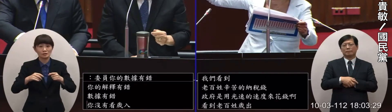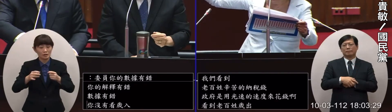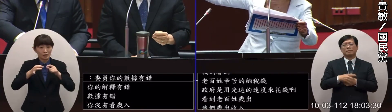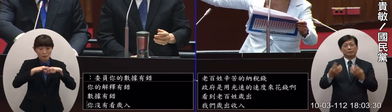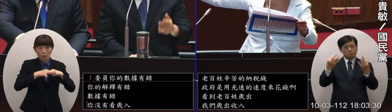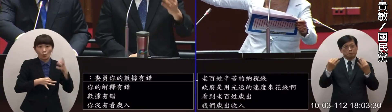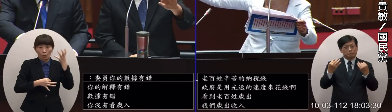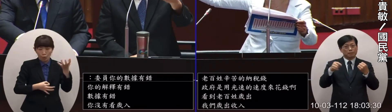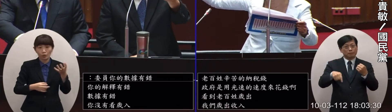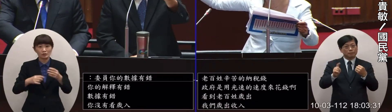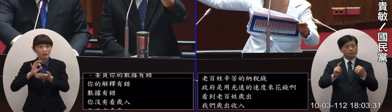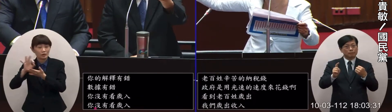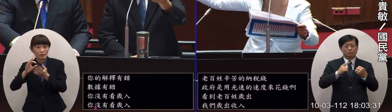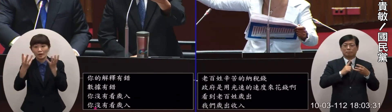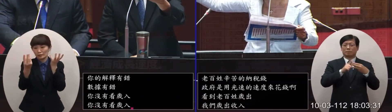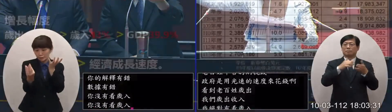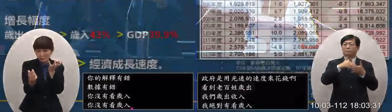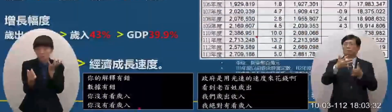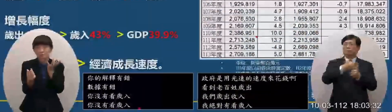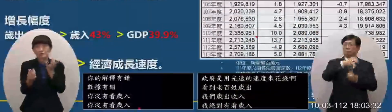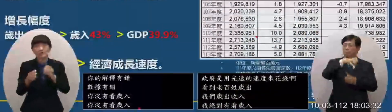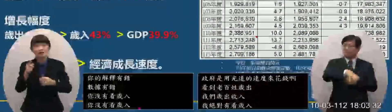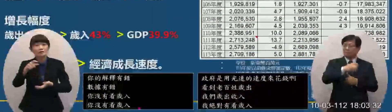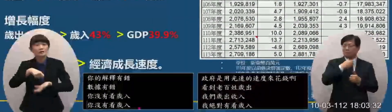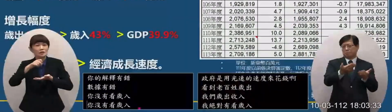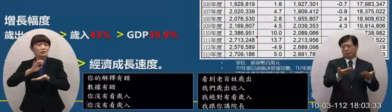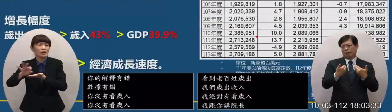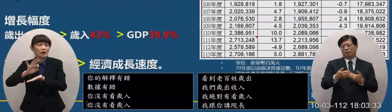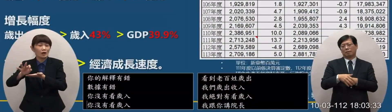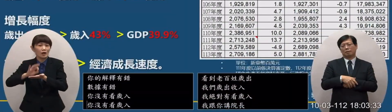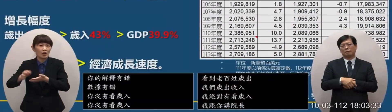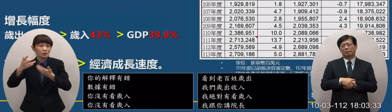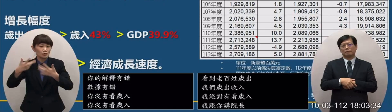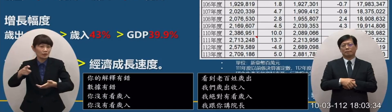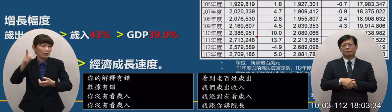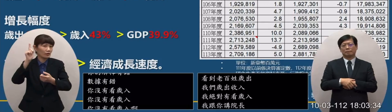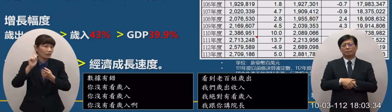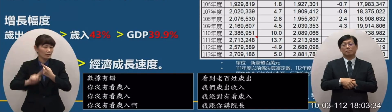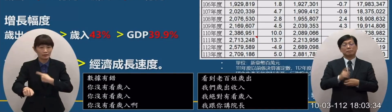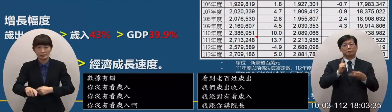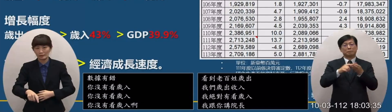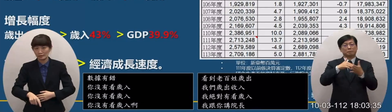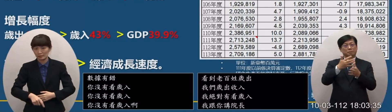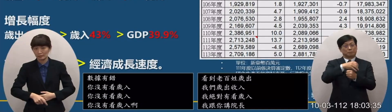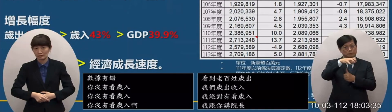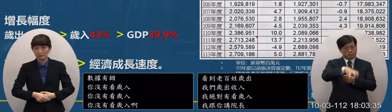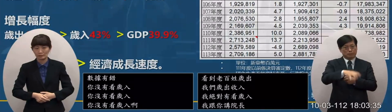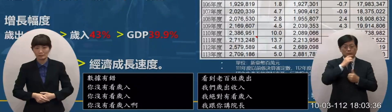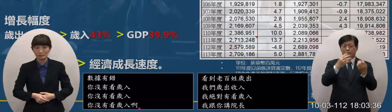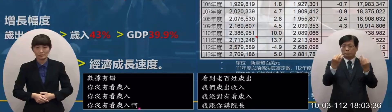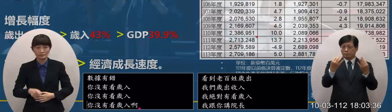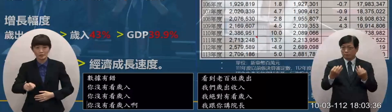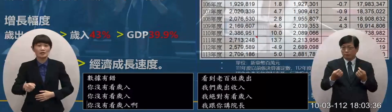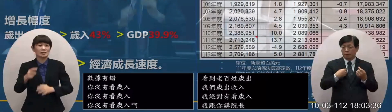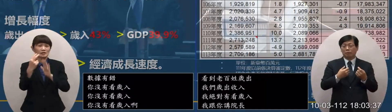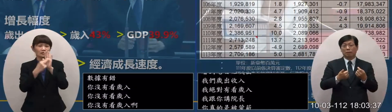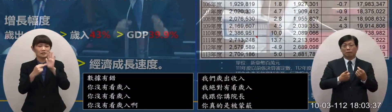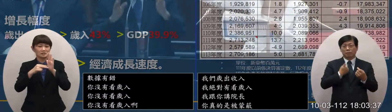个数据呢是主计总处出来的数据哦。 对，你的 主计总处出来的数据